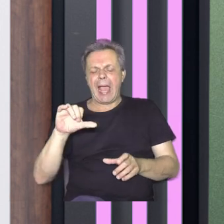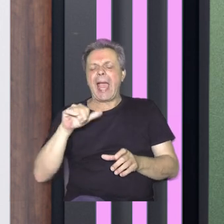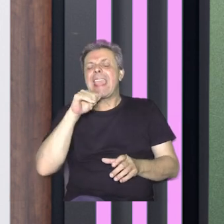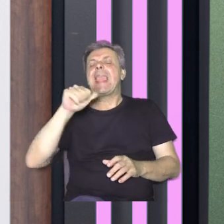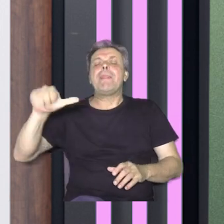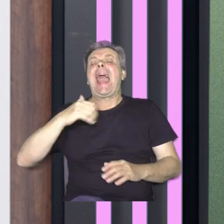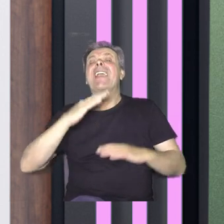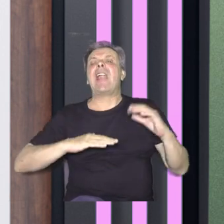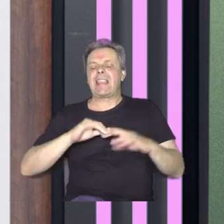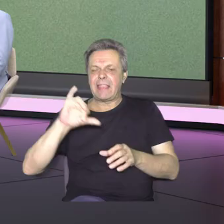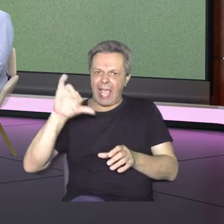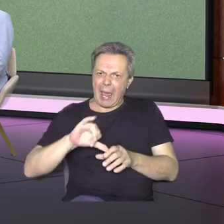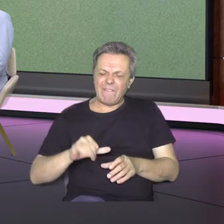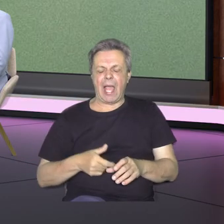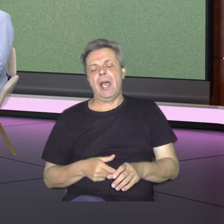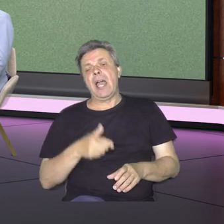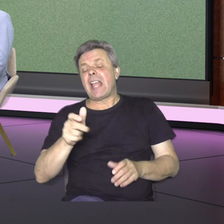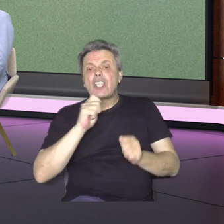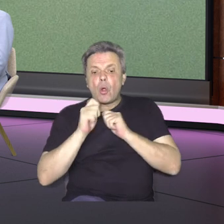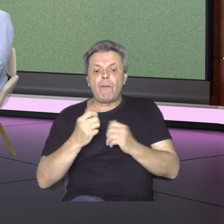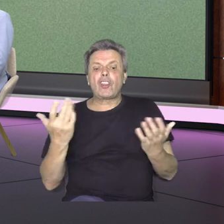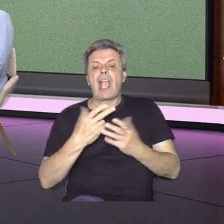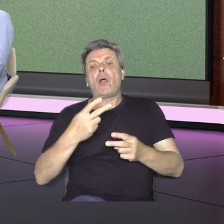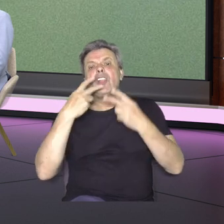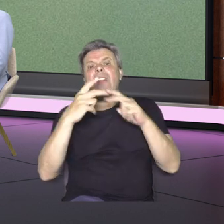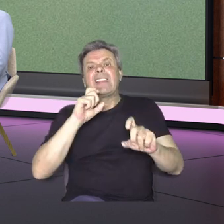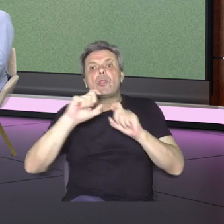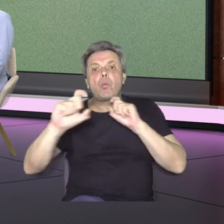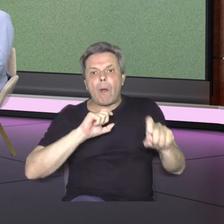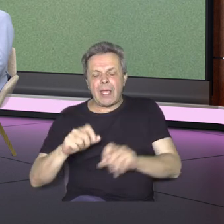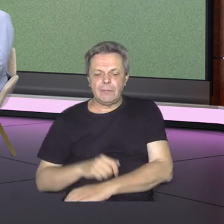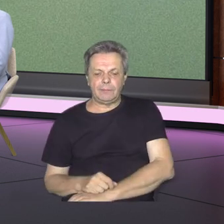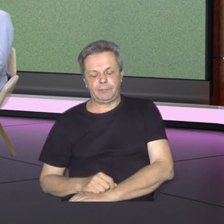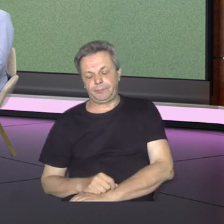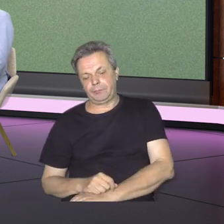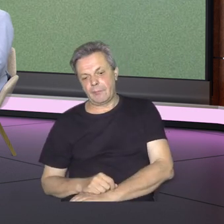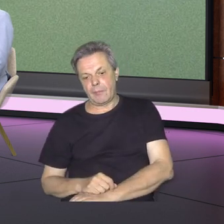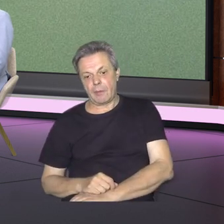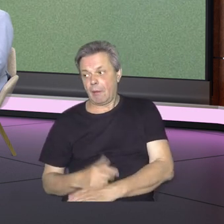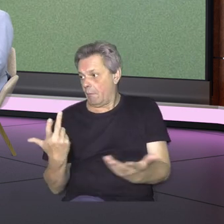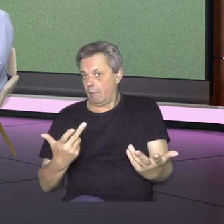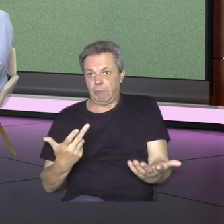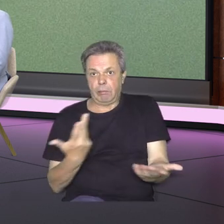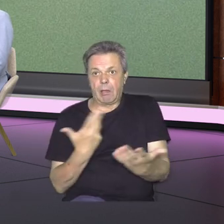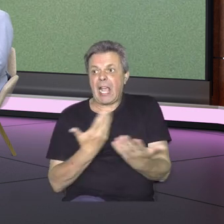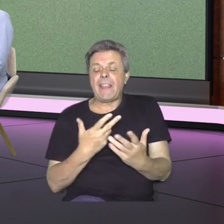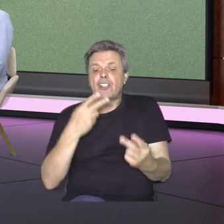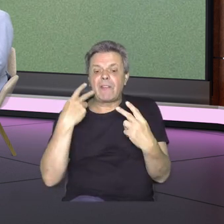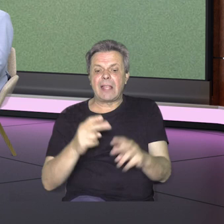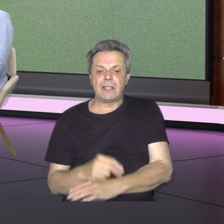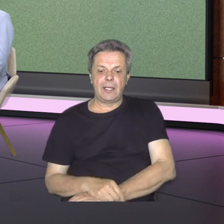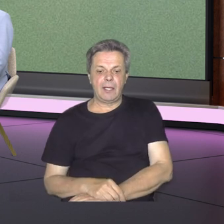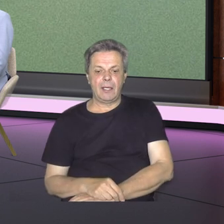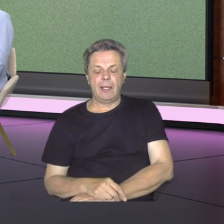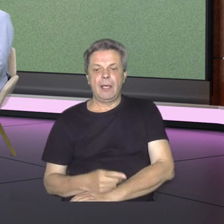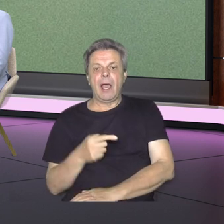i najkvalitetnija, da se dogovore kad će vratiti dugove. Kad će vratiti dugove.